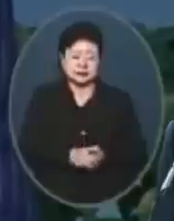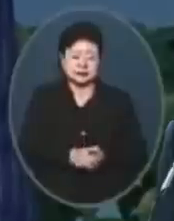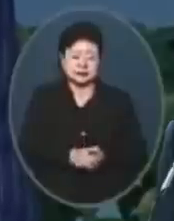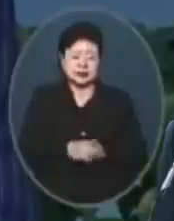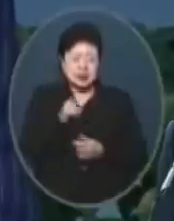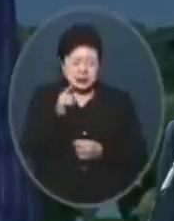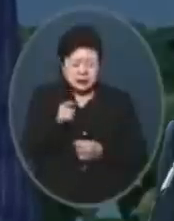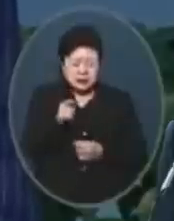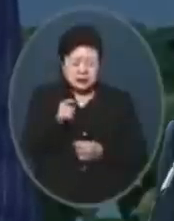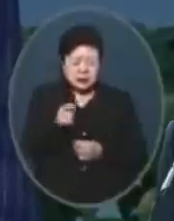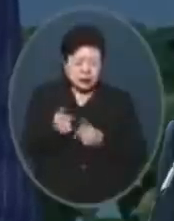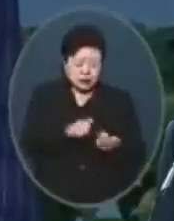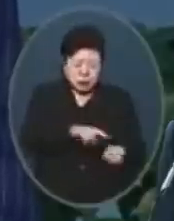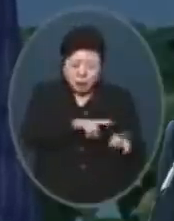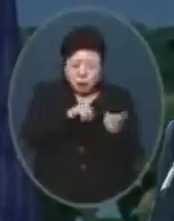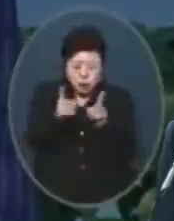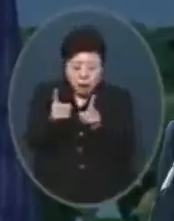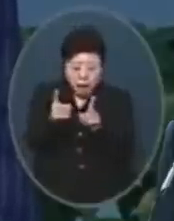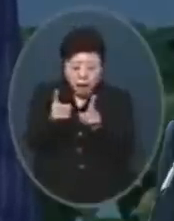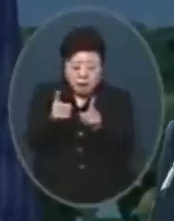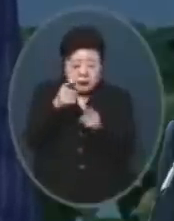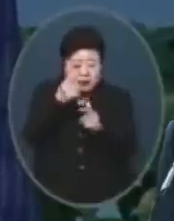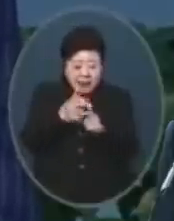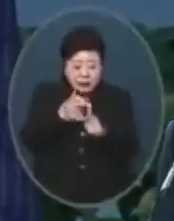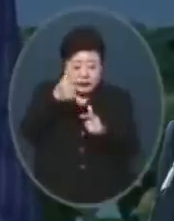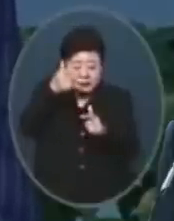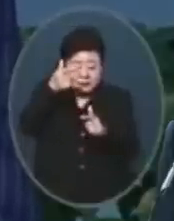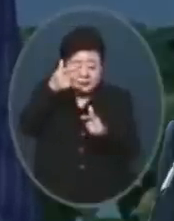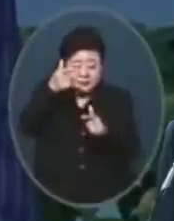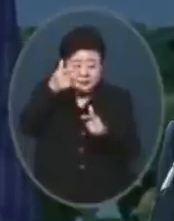이 죽었다가 부활한 예수님이